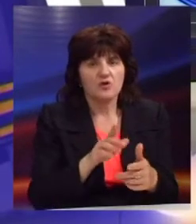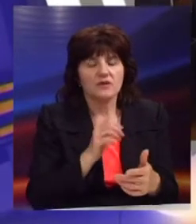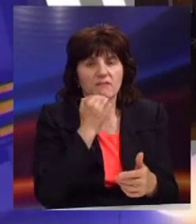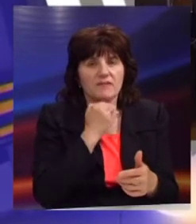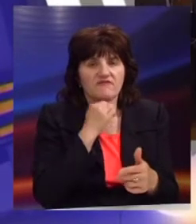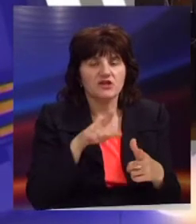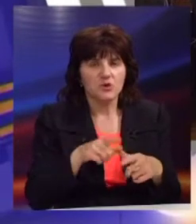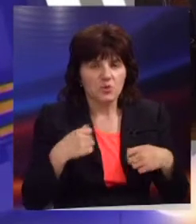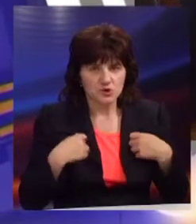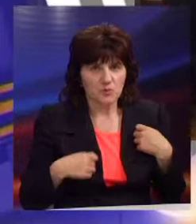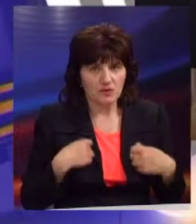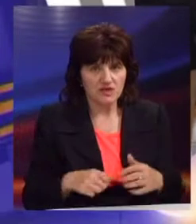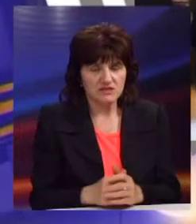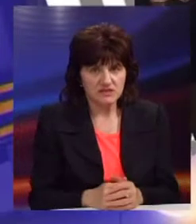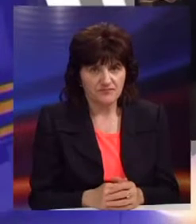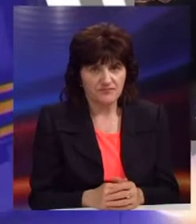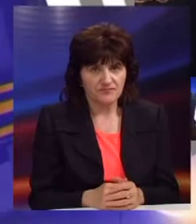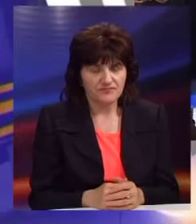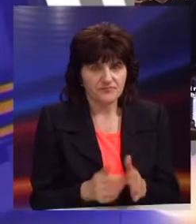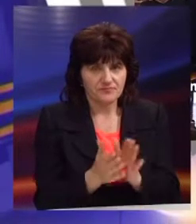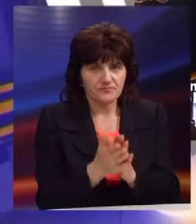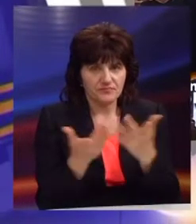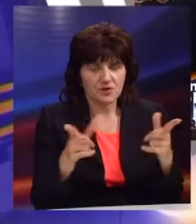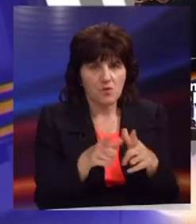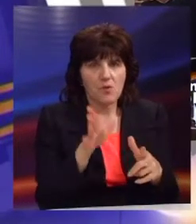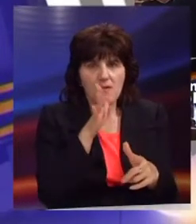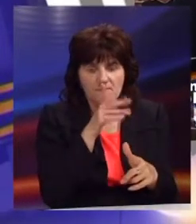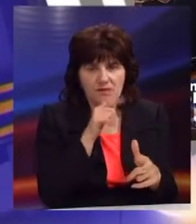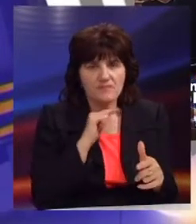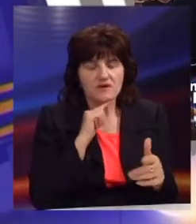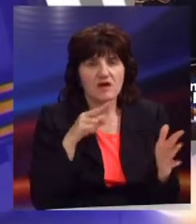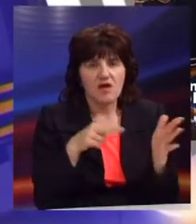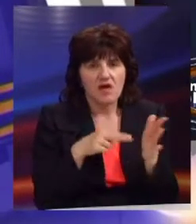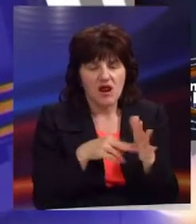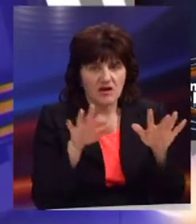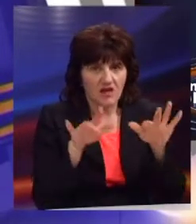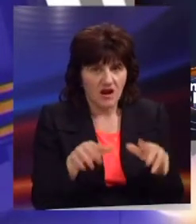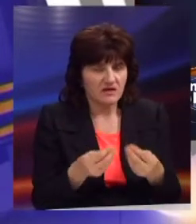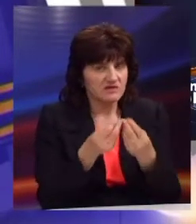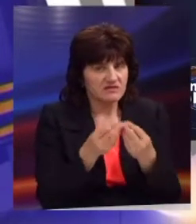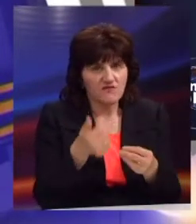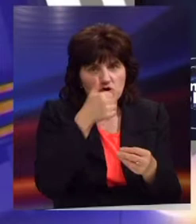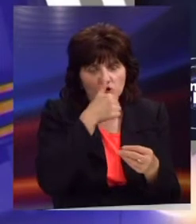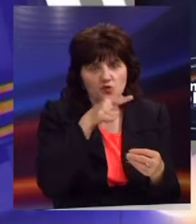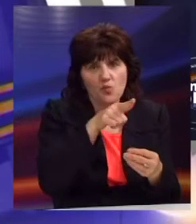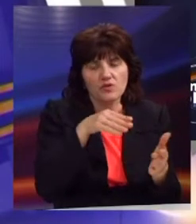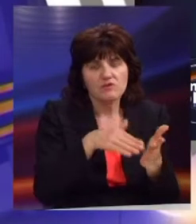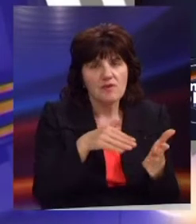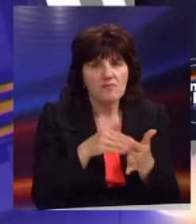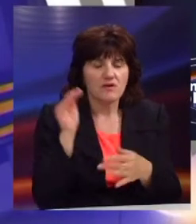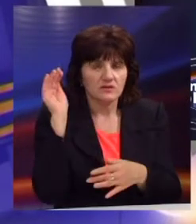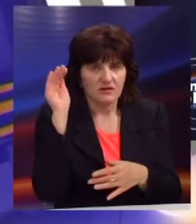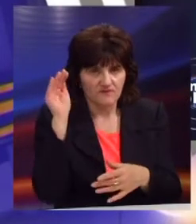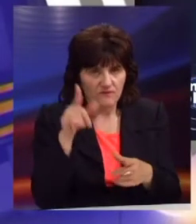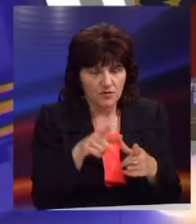Subotici. Brošure u papirnatom i elektronskom obliku, informativni portali sa svim potrebnim informacijama i bazama podataka